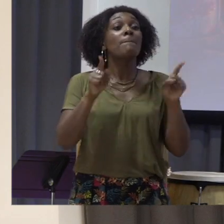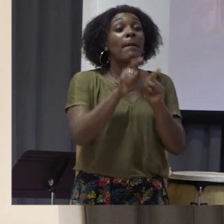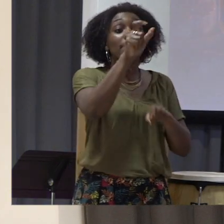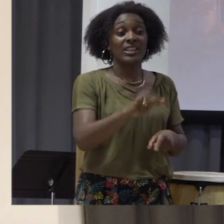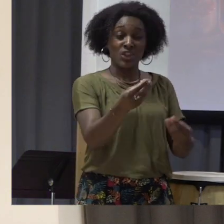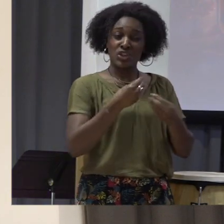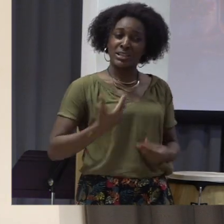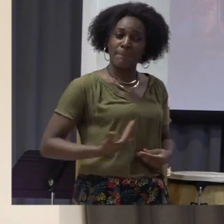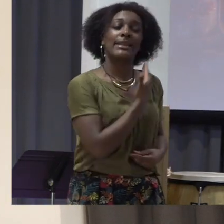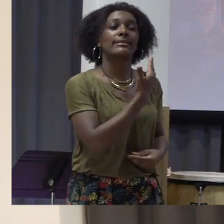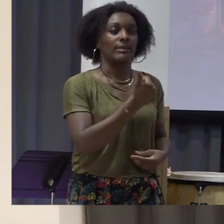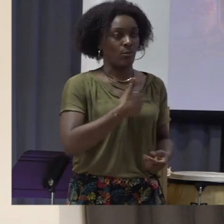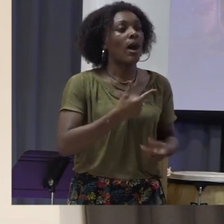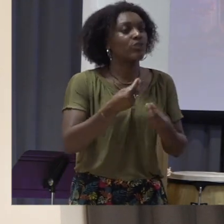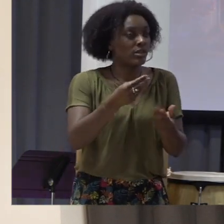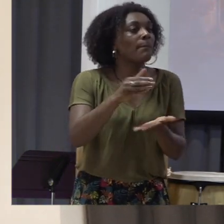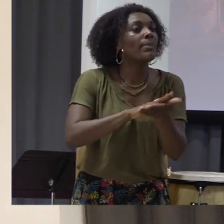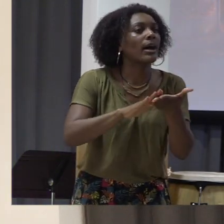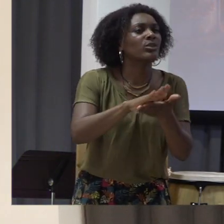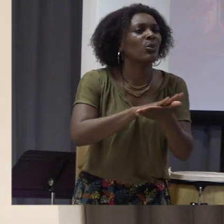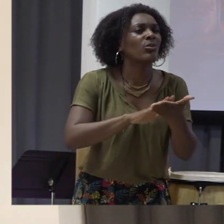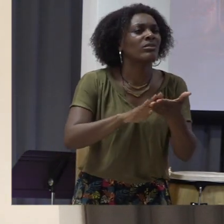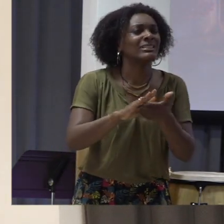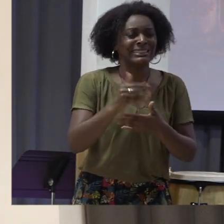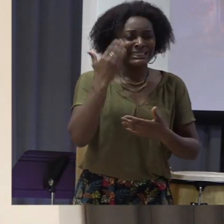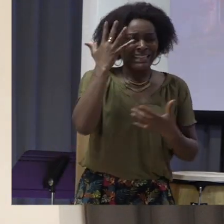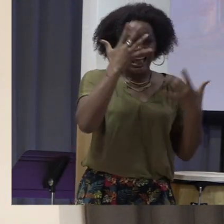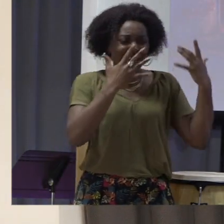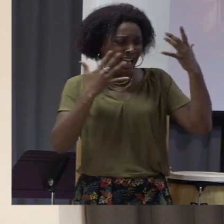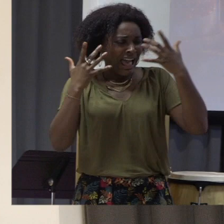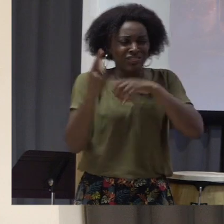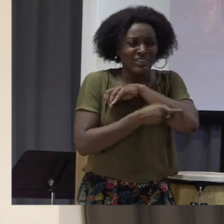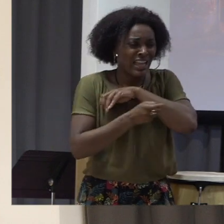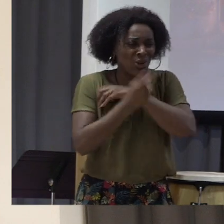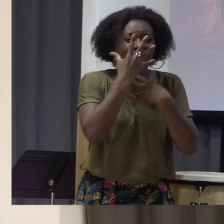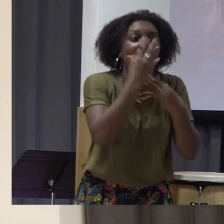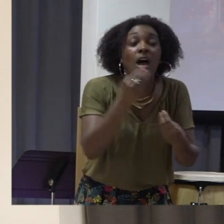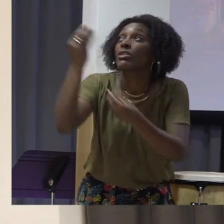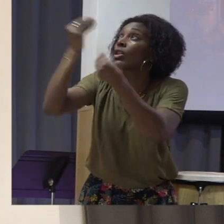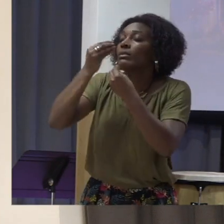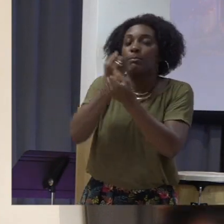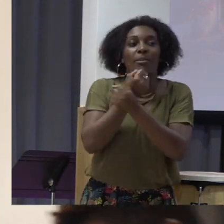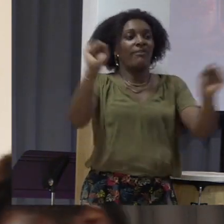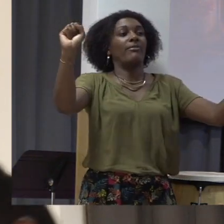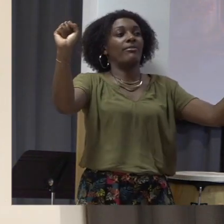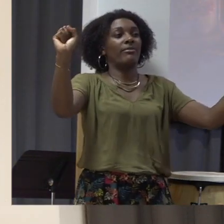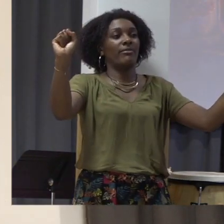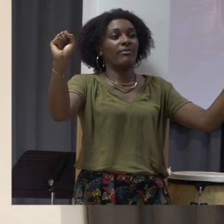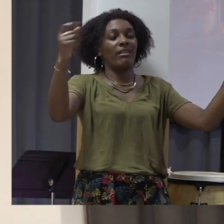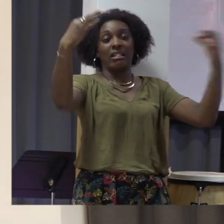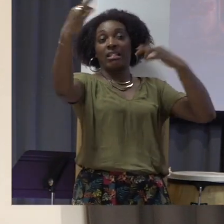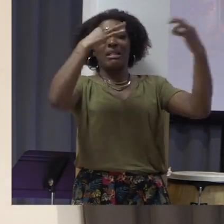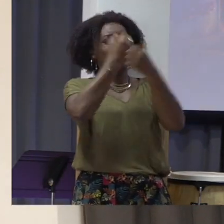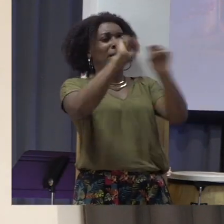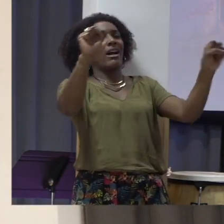à ceux qui nous ont offensés. Ne nous induis pas en tentation, mais délivre-nous du malin, ou